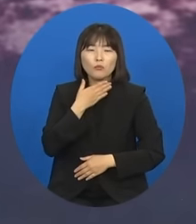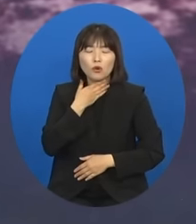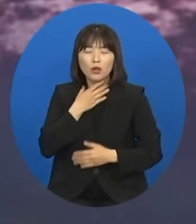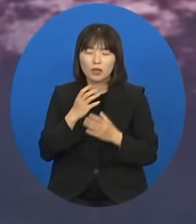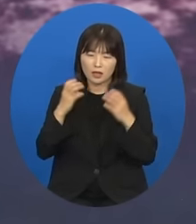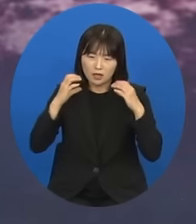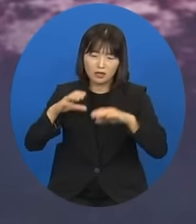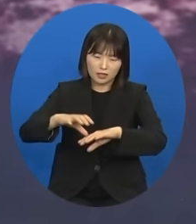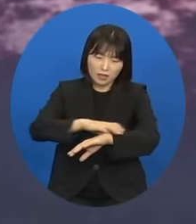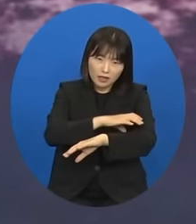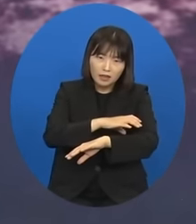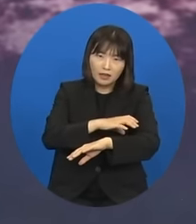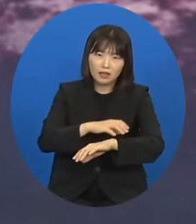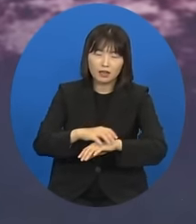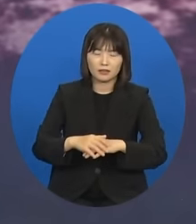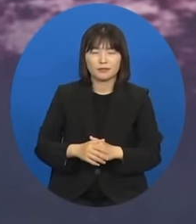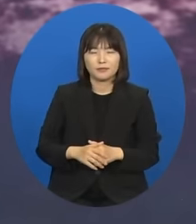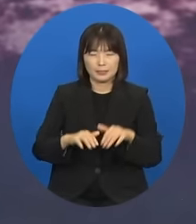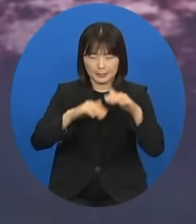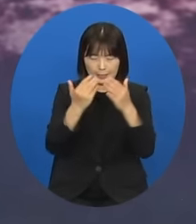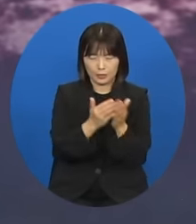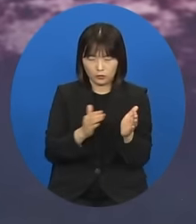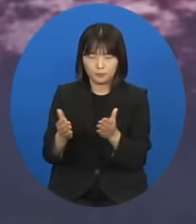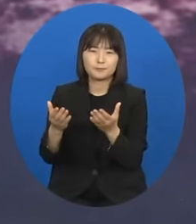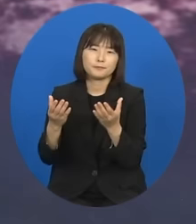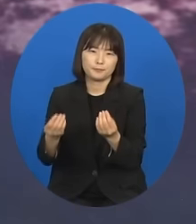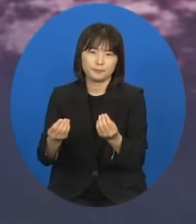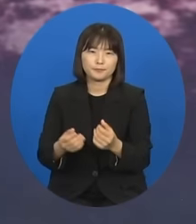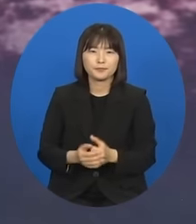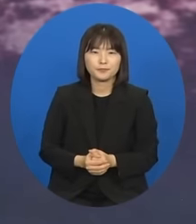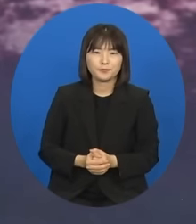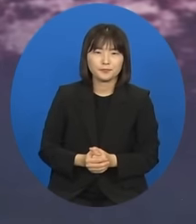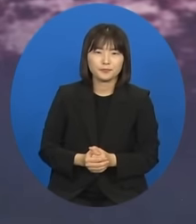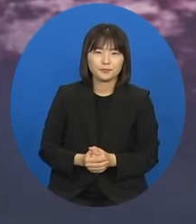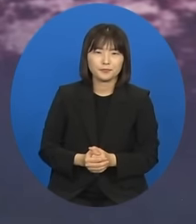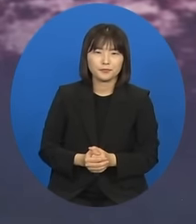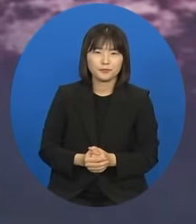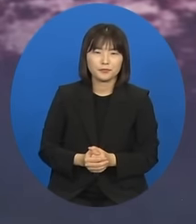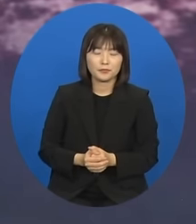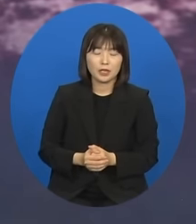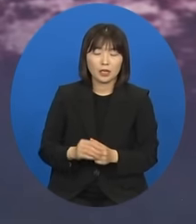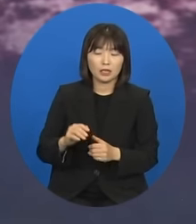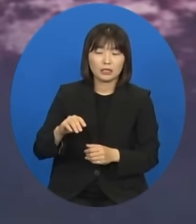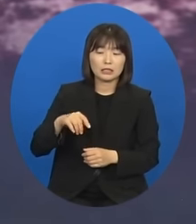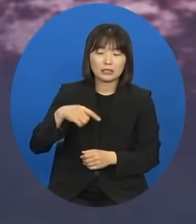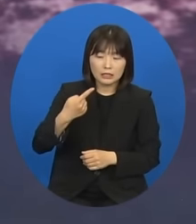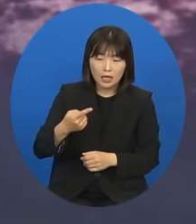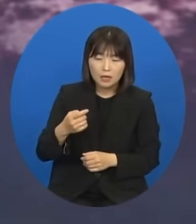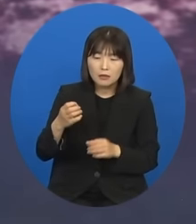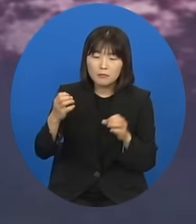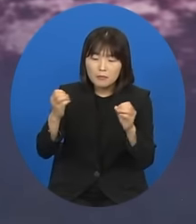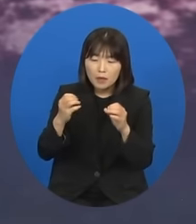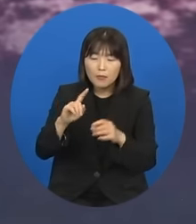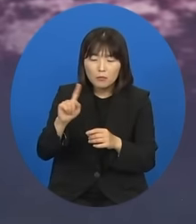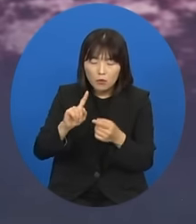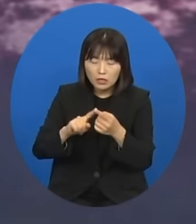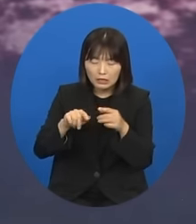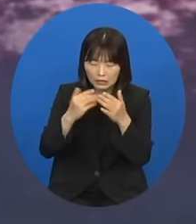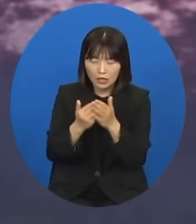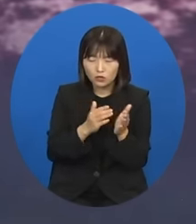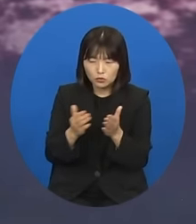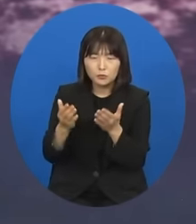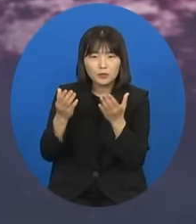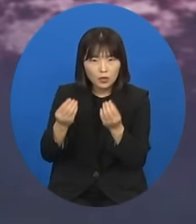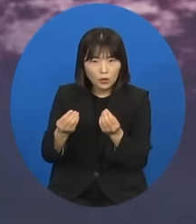것이 다 이제 속을 수 있도록 준비를 하게 되죠 그다음에 대본까지 다 어떻게 어떻게 말할 것까지 다 준비를 해 가지고 이제